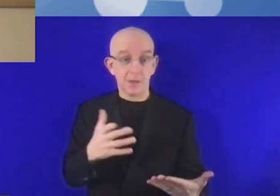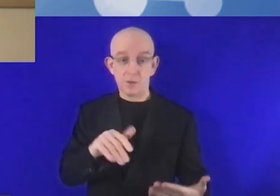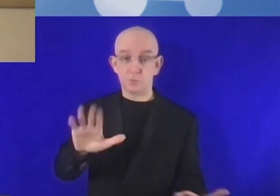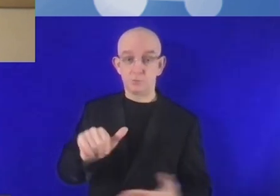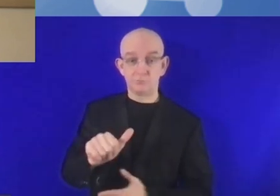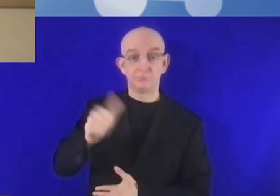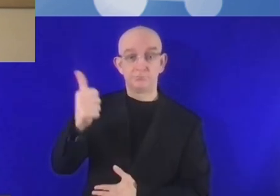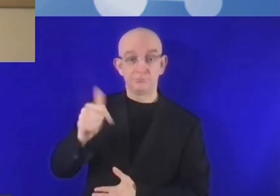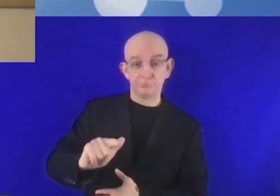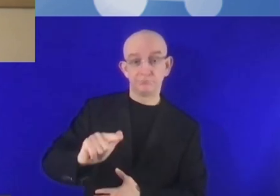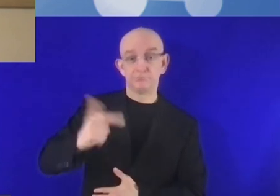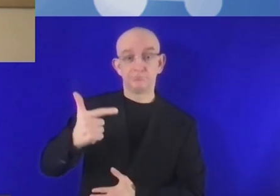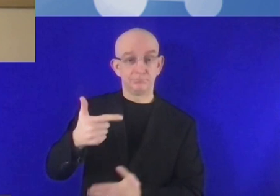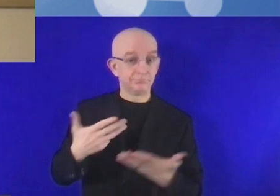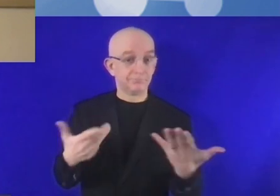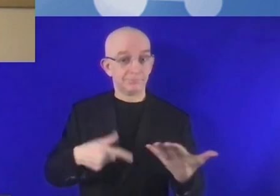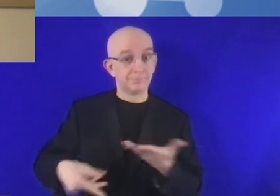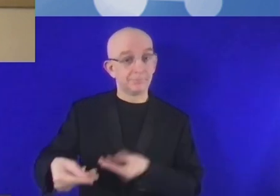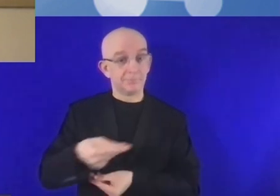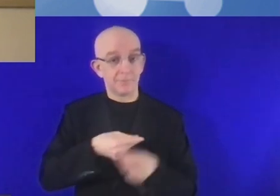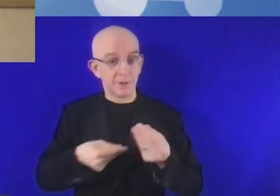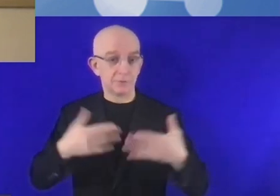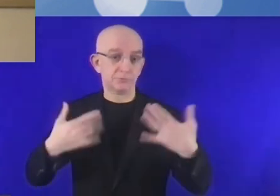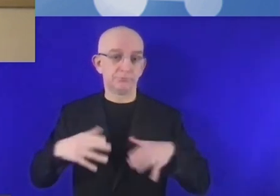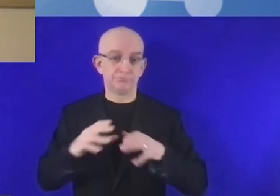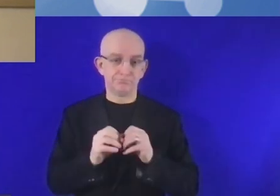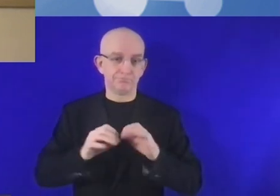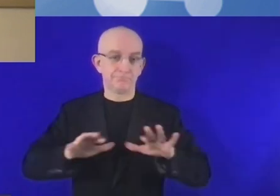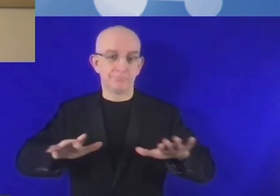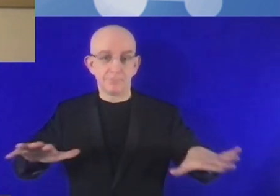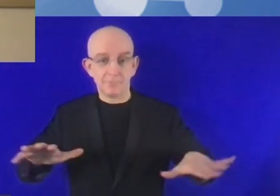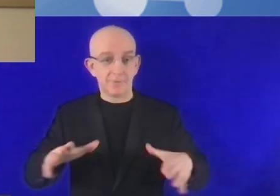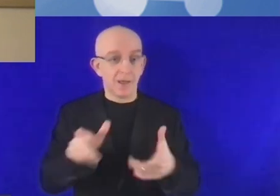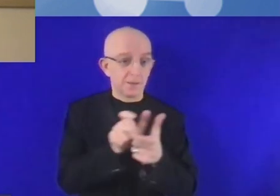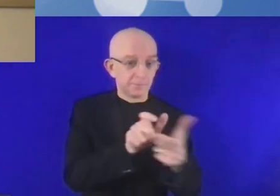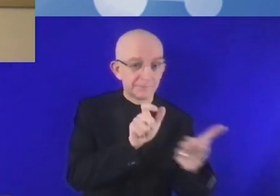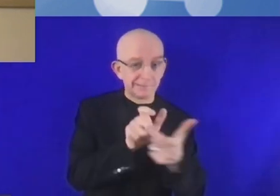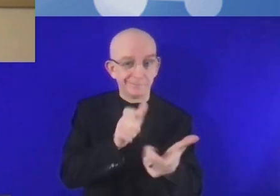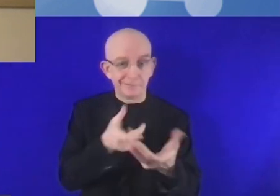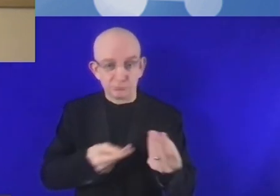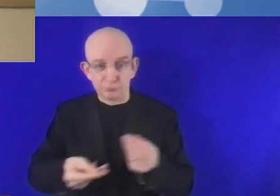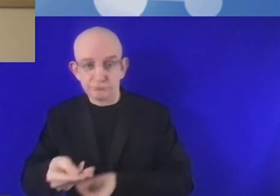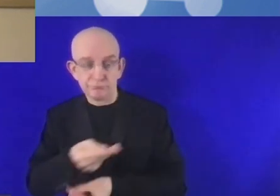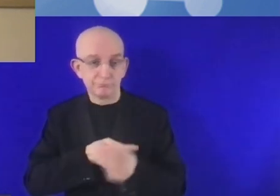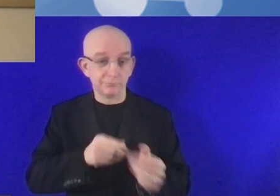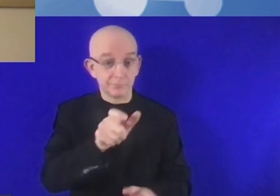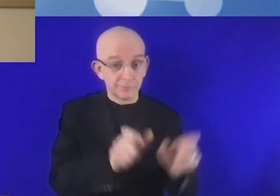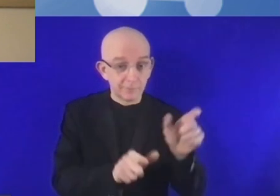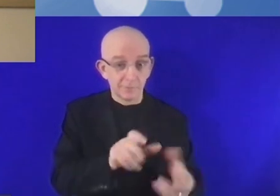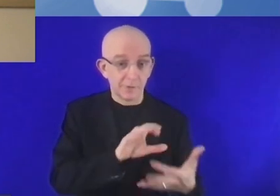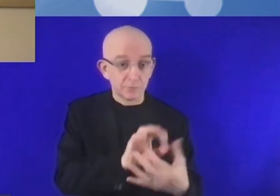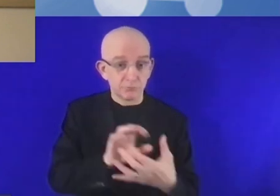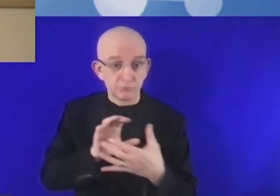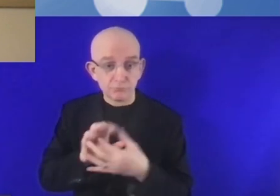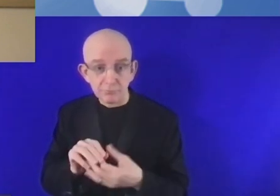Prowadzimy działalność na bardzo szeroką skalę i zapewniamy naszym użytkownikom dostęp